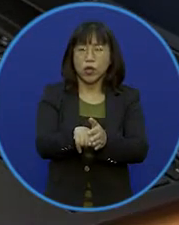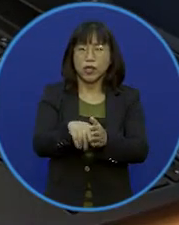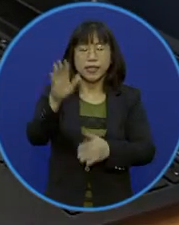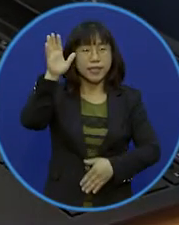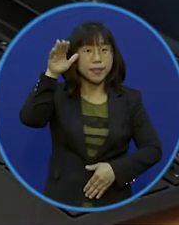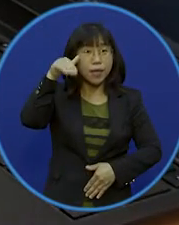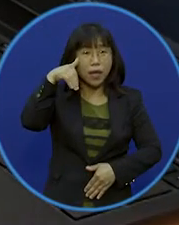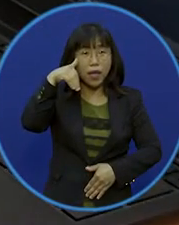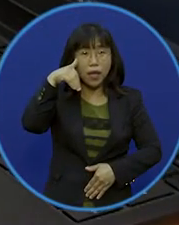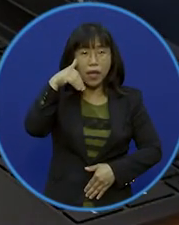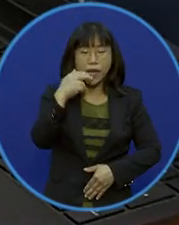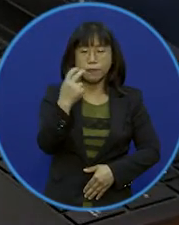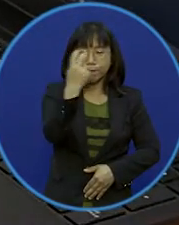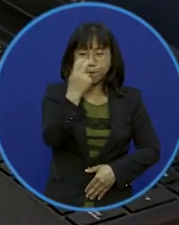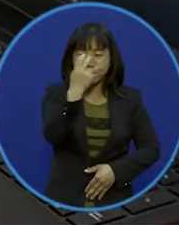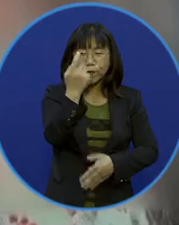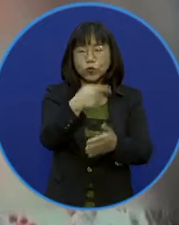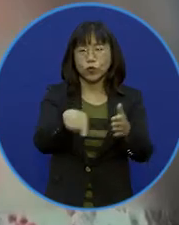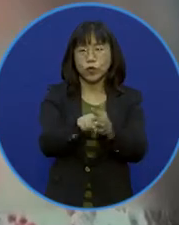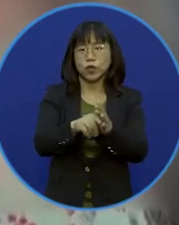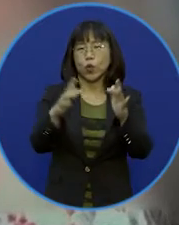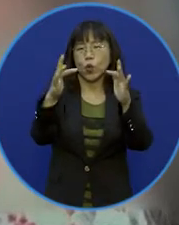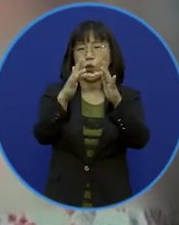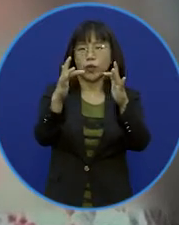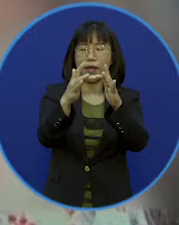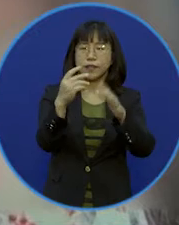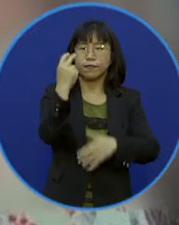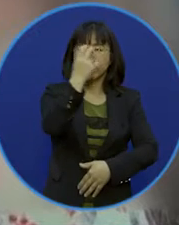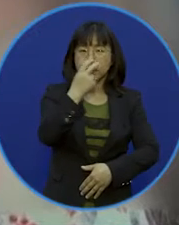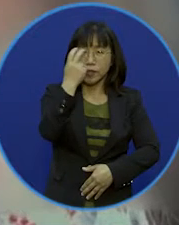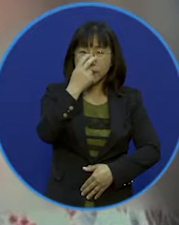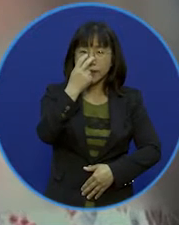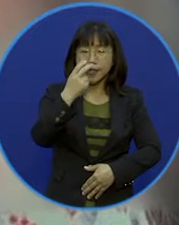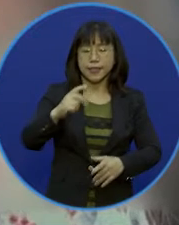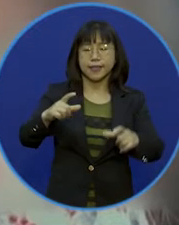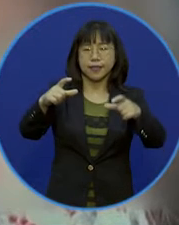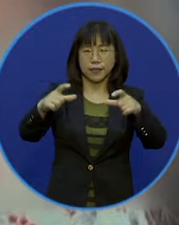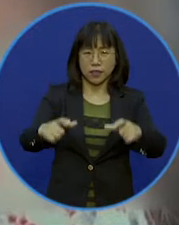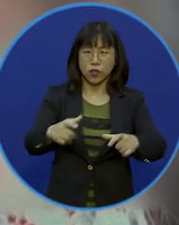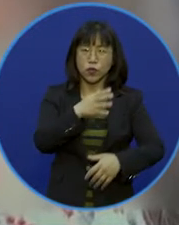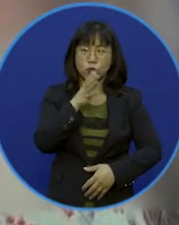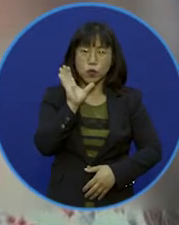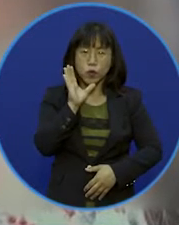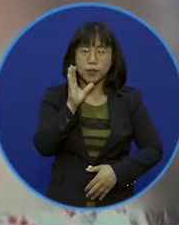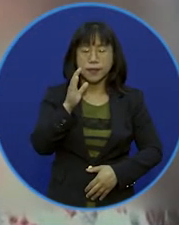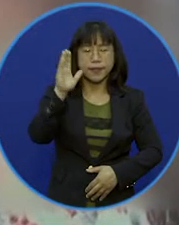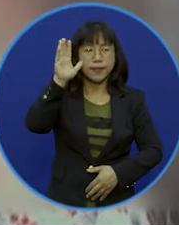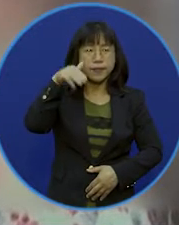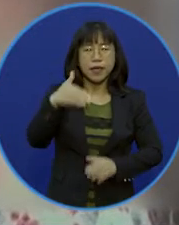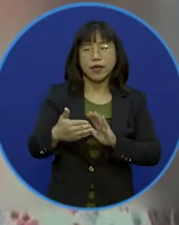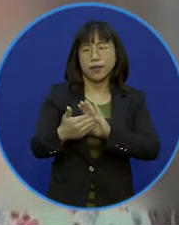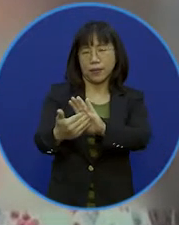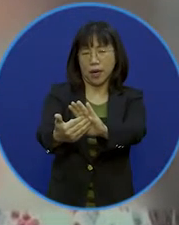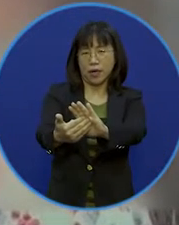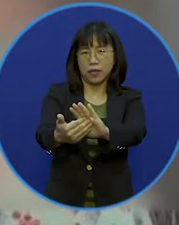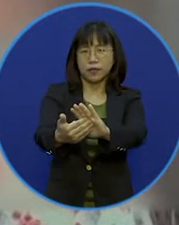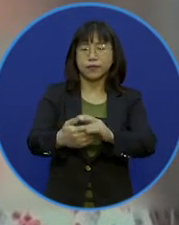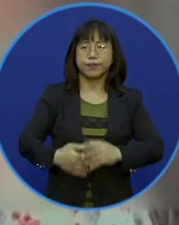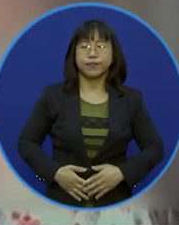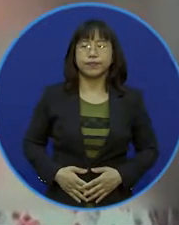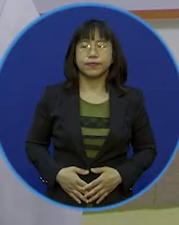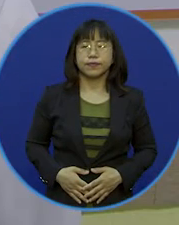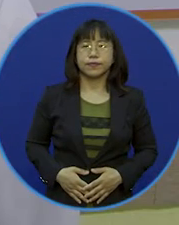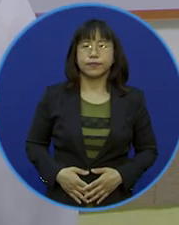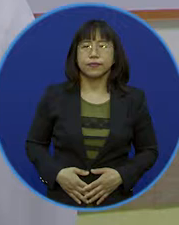위한 비대면 원격 온라인 진료를 도입해 지역 주민들의 치매 예방을 위해 힘쓰고 있습니다.